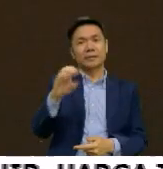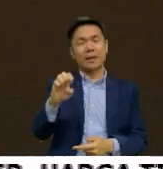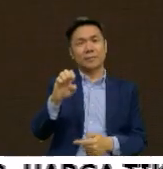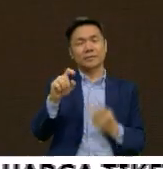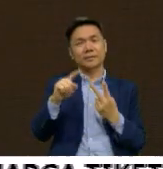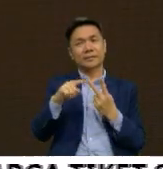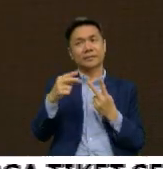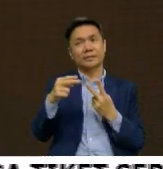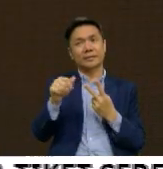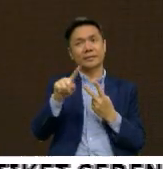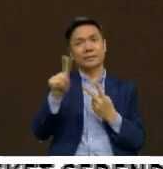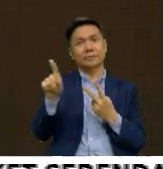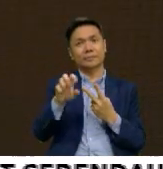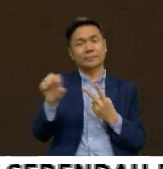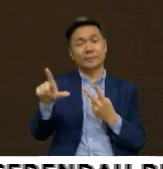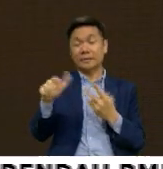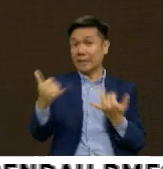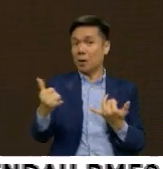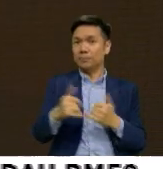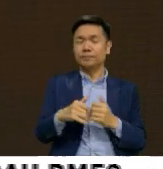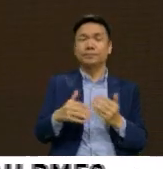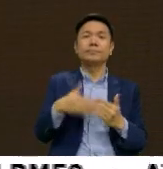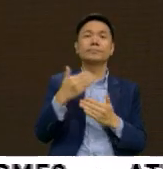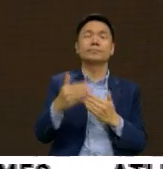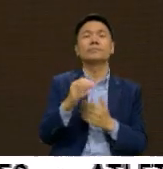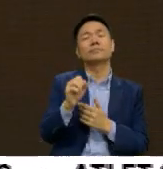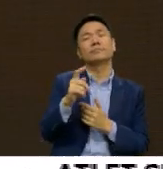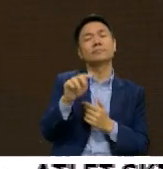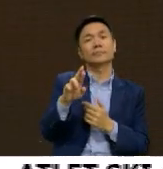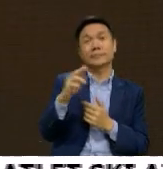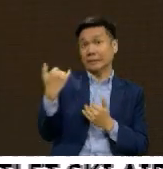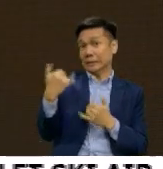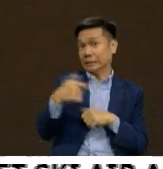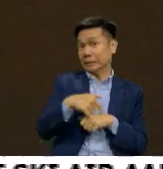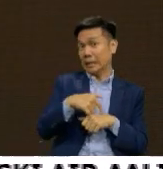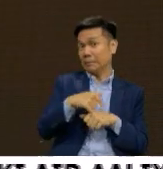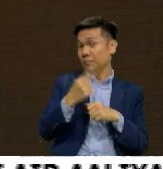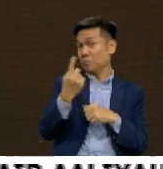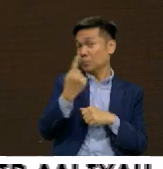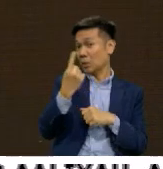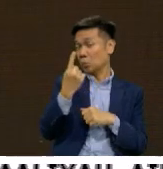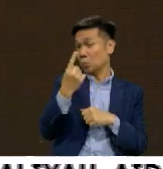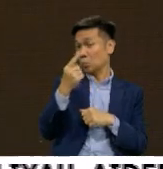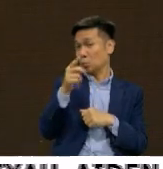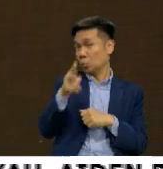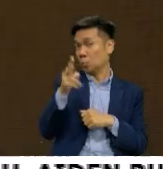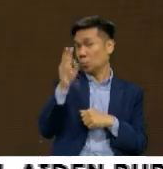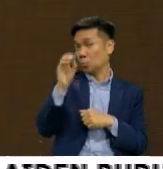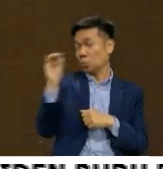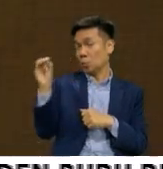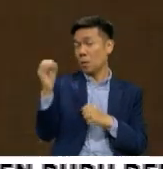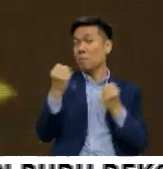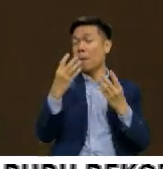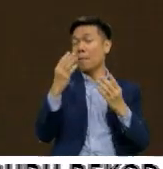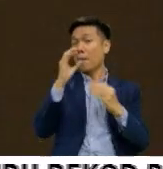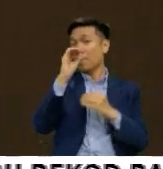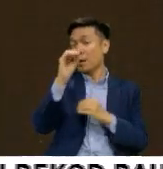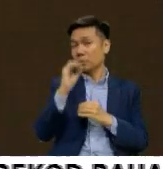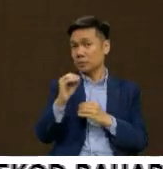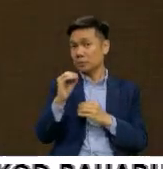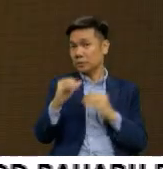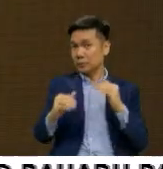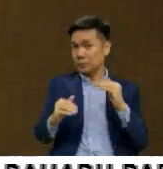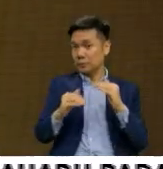Saya ingin maklumkan perkembangan terbaru yang dikeluarkan SPR sangat Pukul satu setengah hari tadi ratusan keluar mengundi sudah